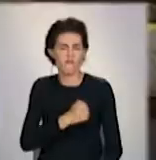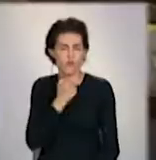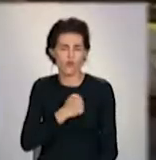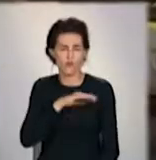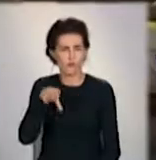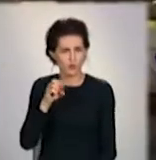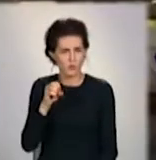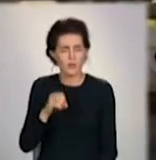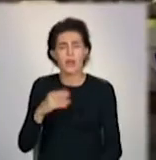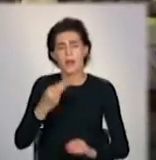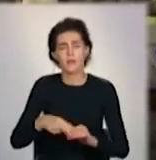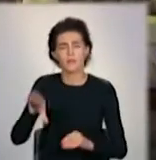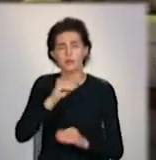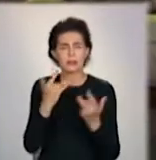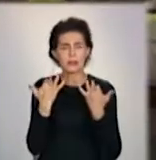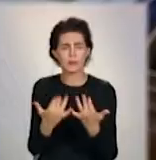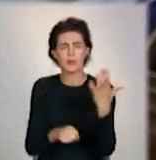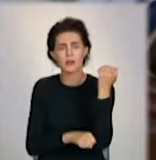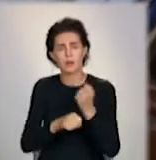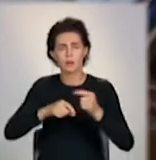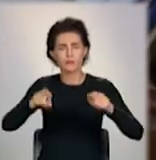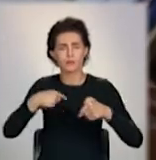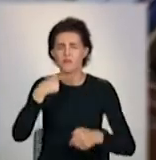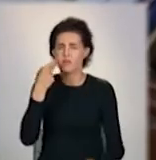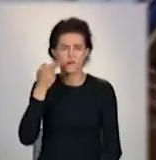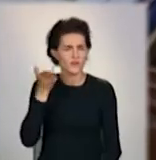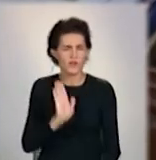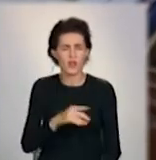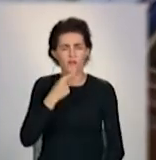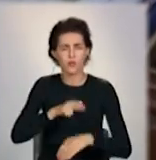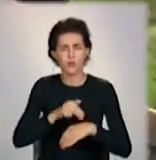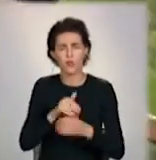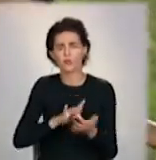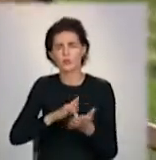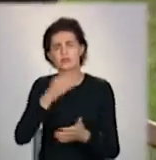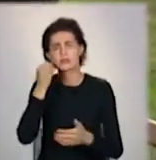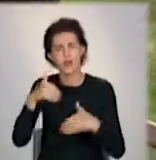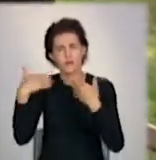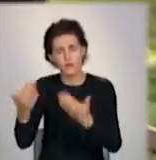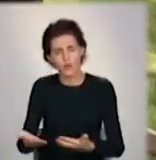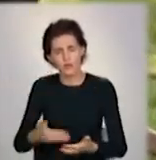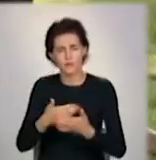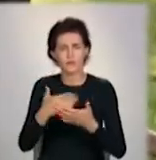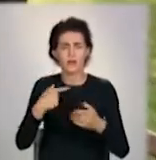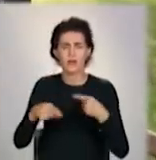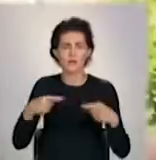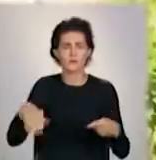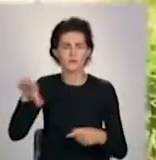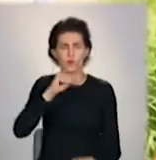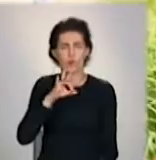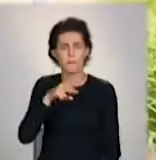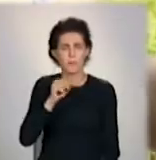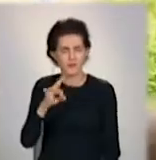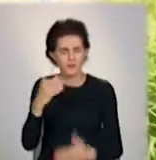все. Потреба в кадрах є завжди, розповідають правоохоронці. Нині тільки в Слов'янську є вакансії на посади оперуповноваженого